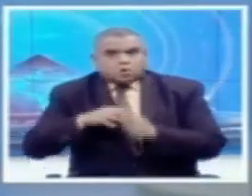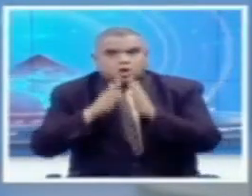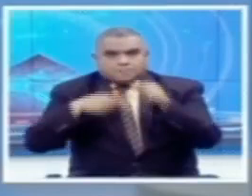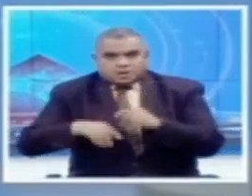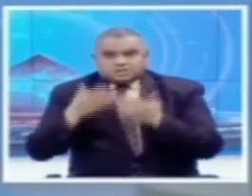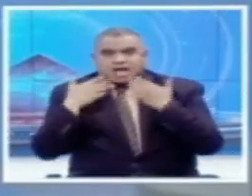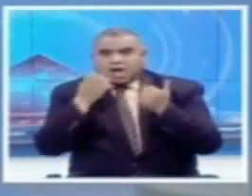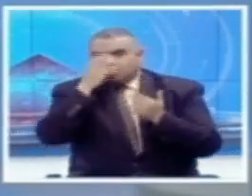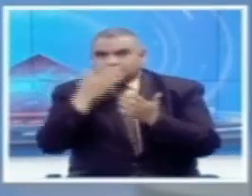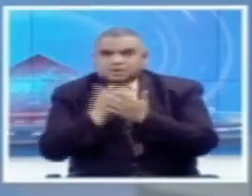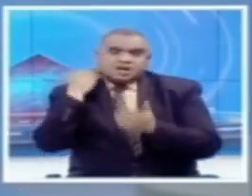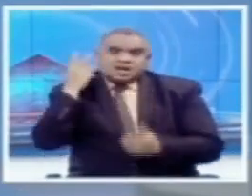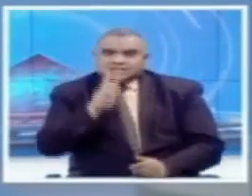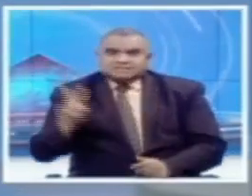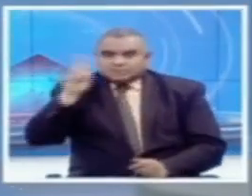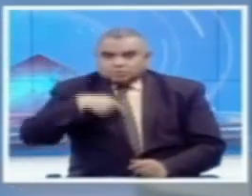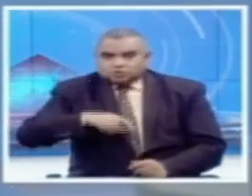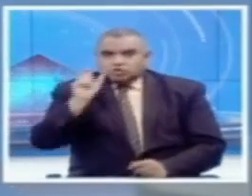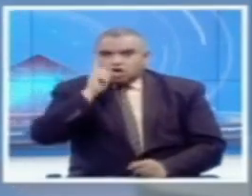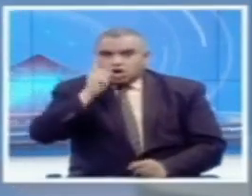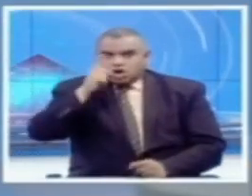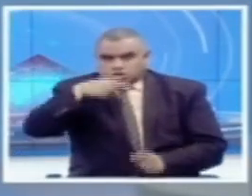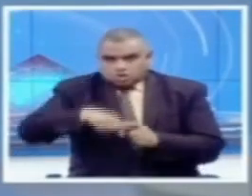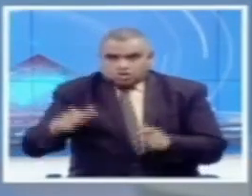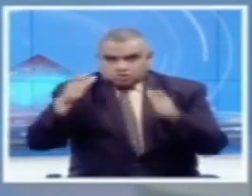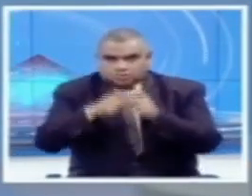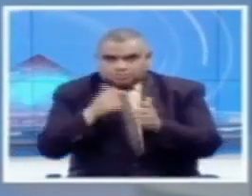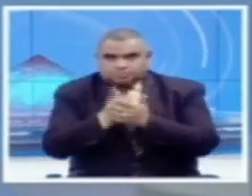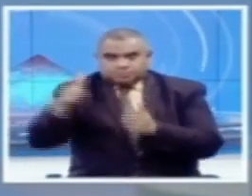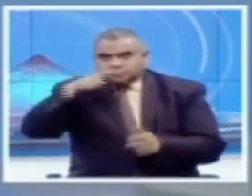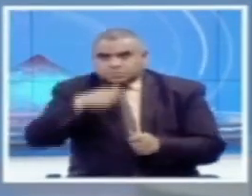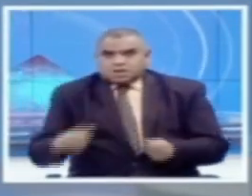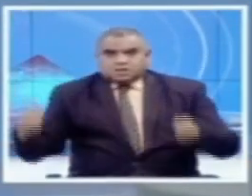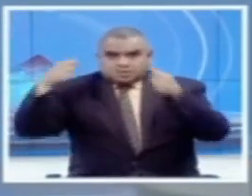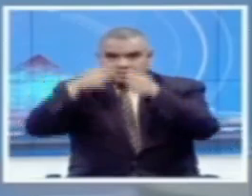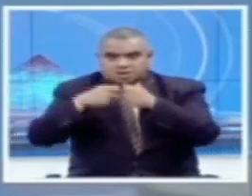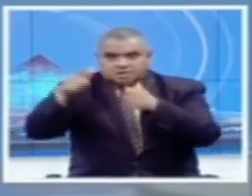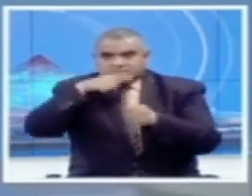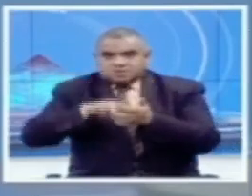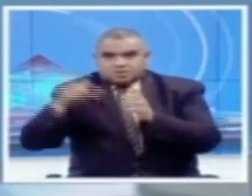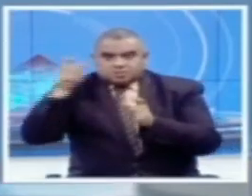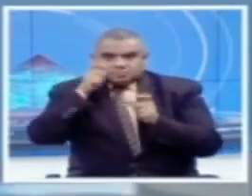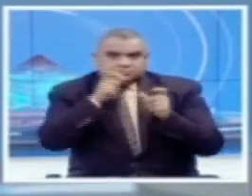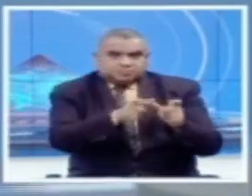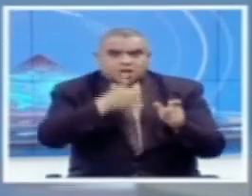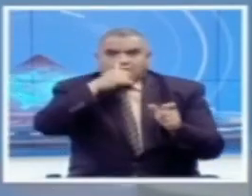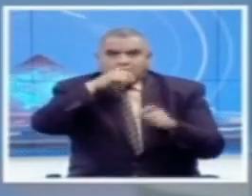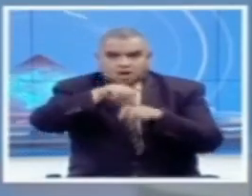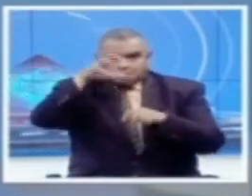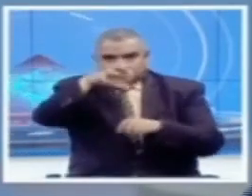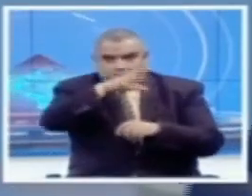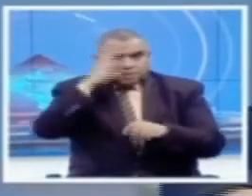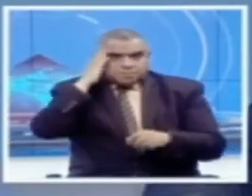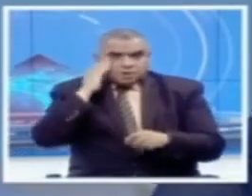لقمة المناخ كوب 27 في نوفمبر القادم، وأضافت أن بلادها تولي اهتماما كبيرا بمنطقة الشرق